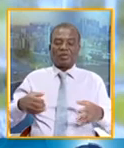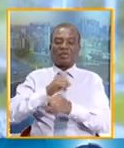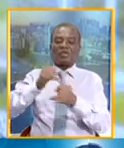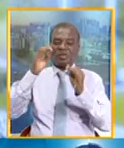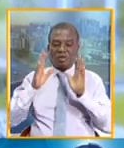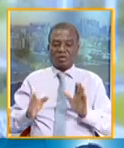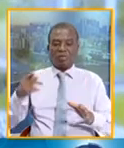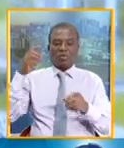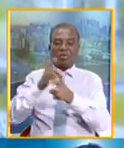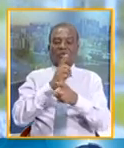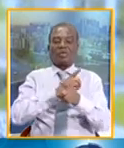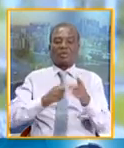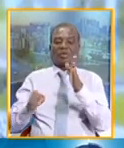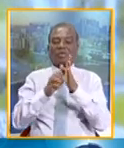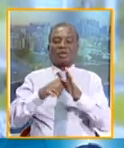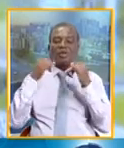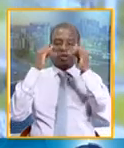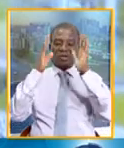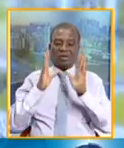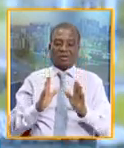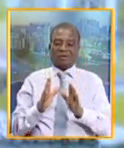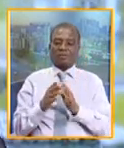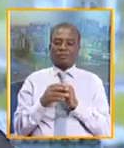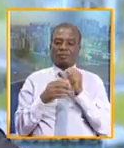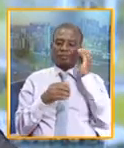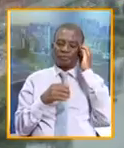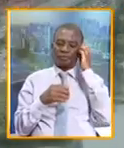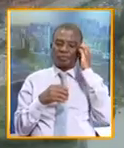pour développer l'économie ivoirienne. Le reportage de Francis Boifou.